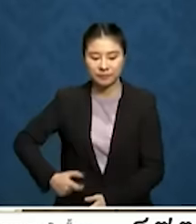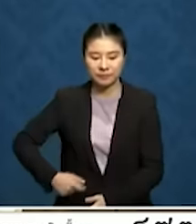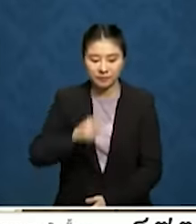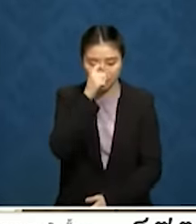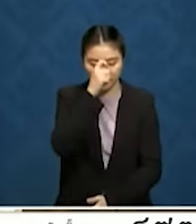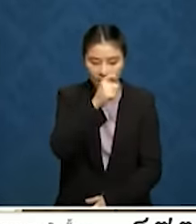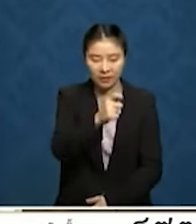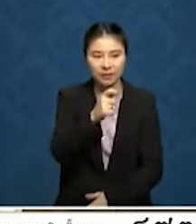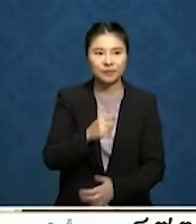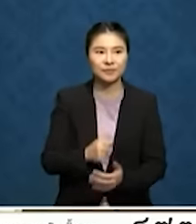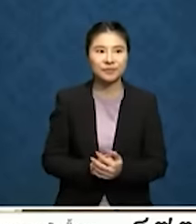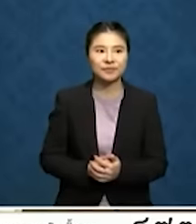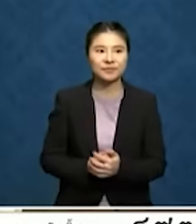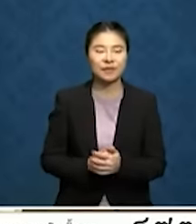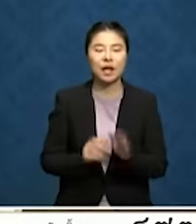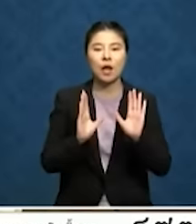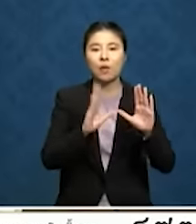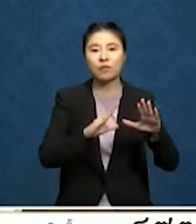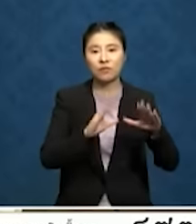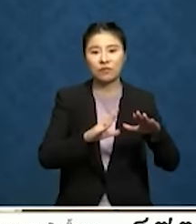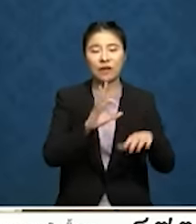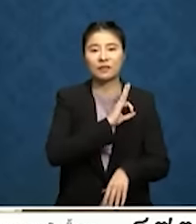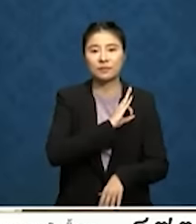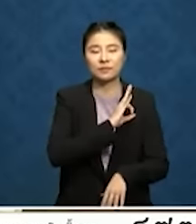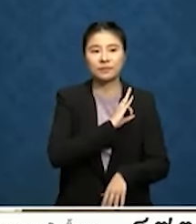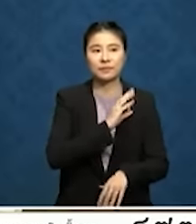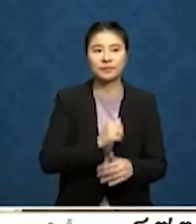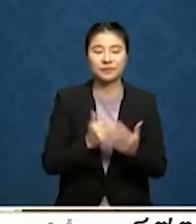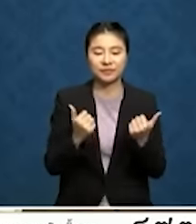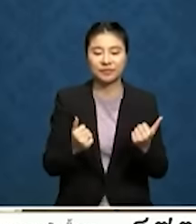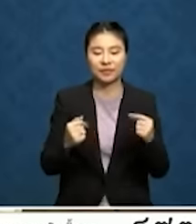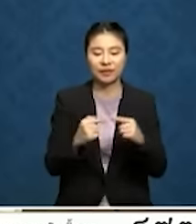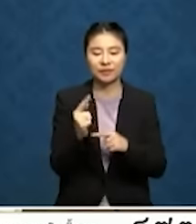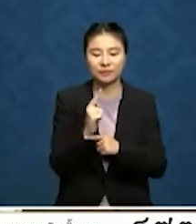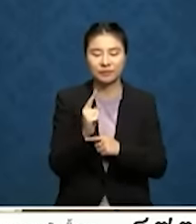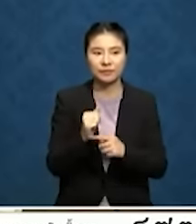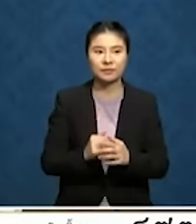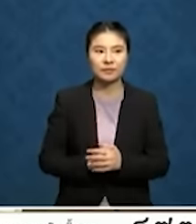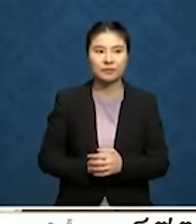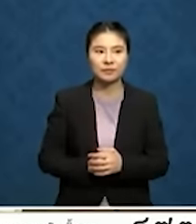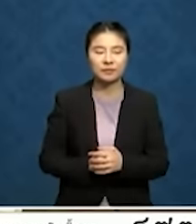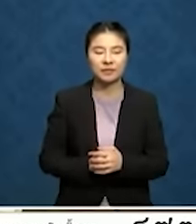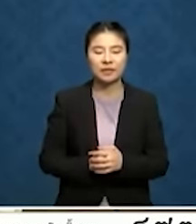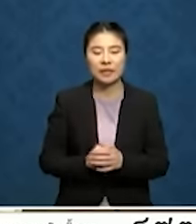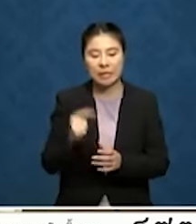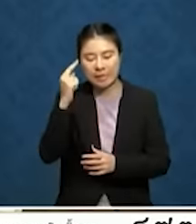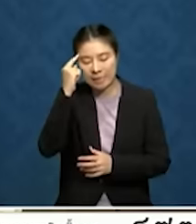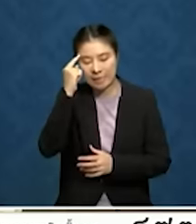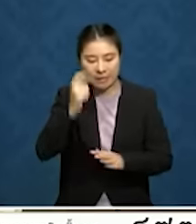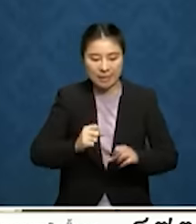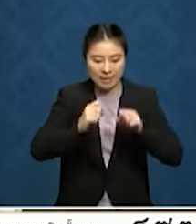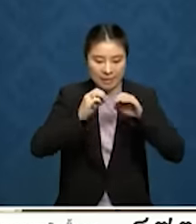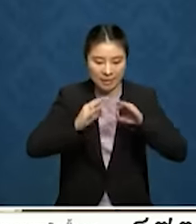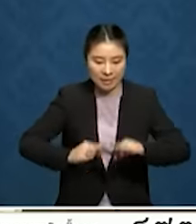ประเทศต่อไปฝากสมาชิกผู้ทรงเกียรติทุกคนด้วยนะครับวันนี้ขอให้ท่านใช้ดุลพินิจใน